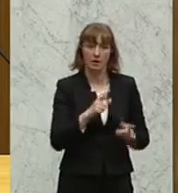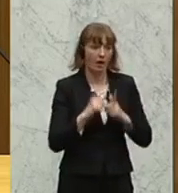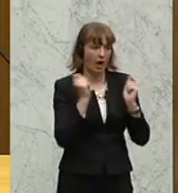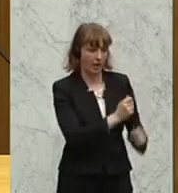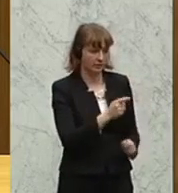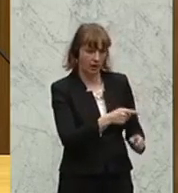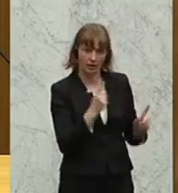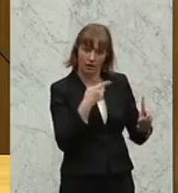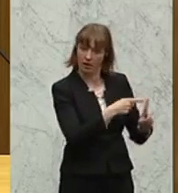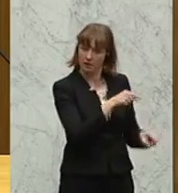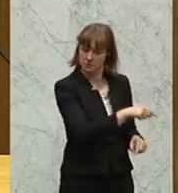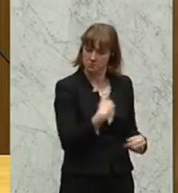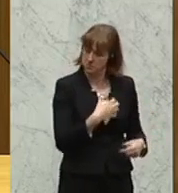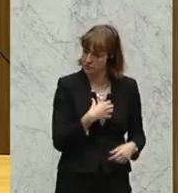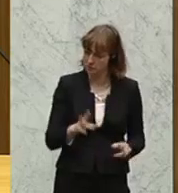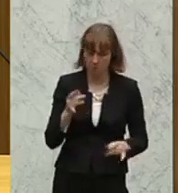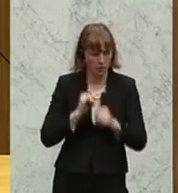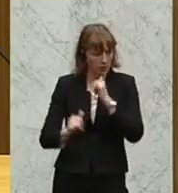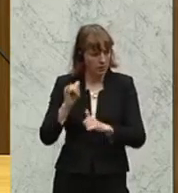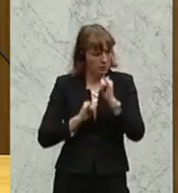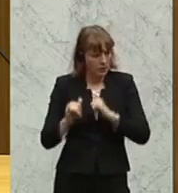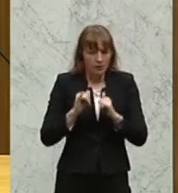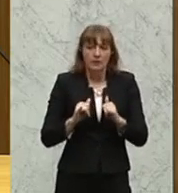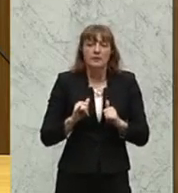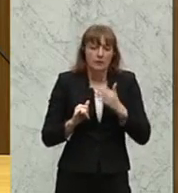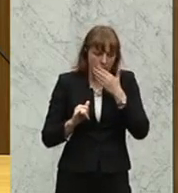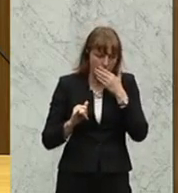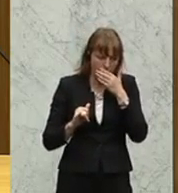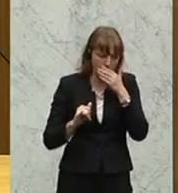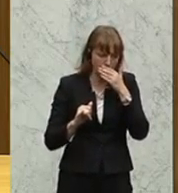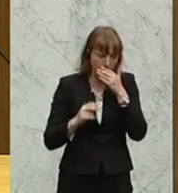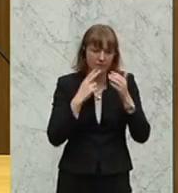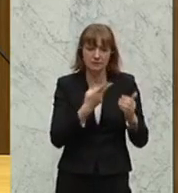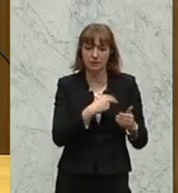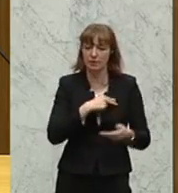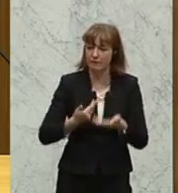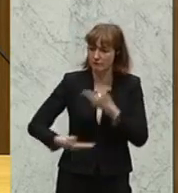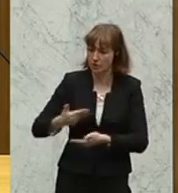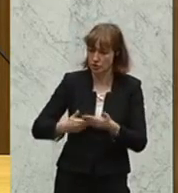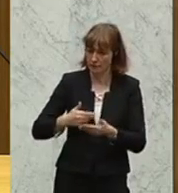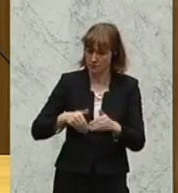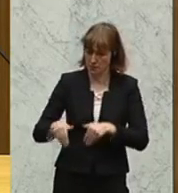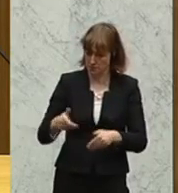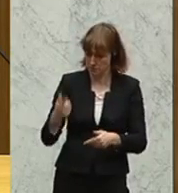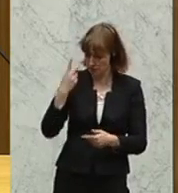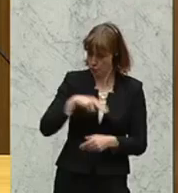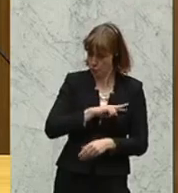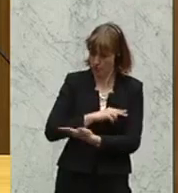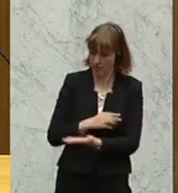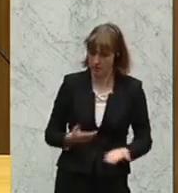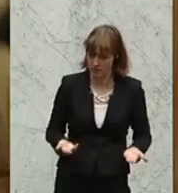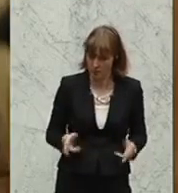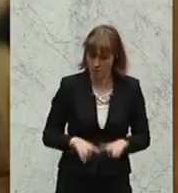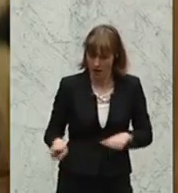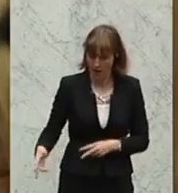Worüber ich staune, meine Damen und Herren, ist, dass der Bundeskanzler da sitzt. Jetzt freut es mich, dass Sie da sitzen.